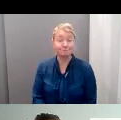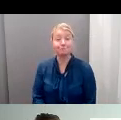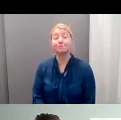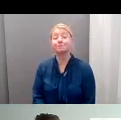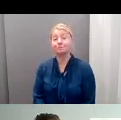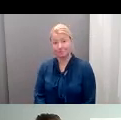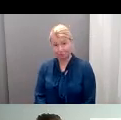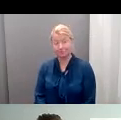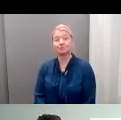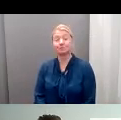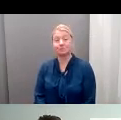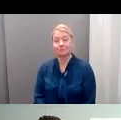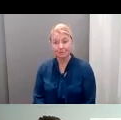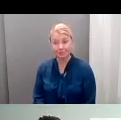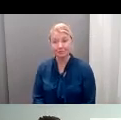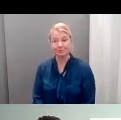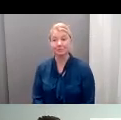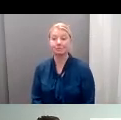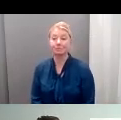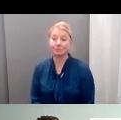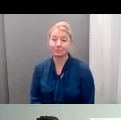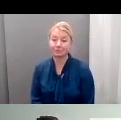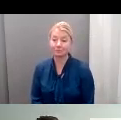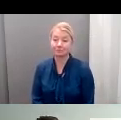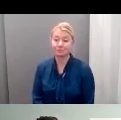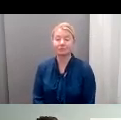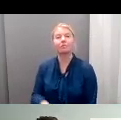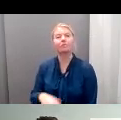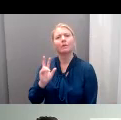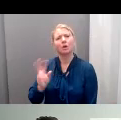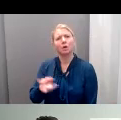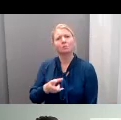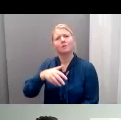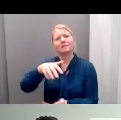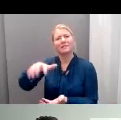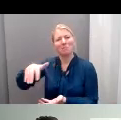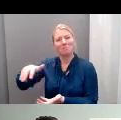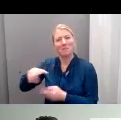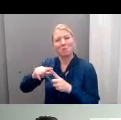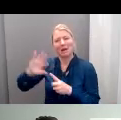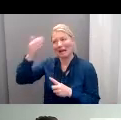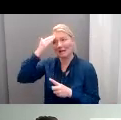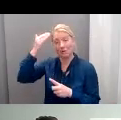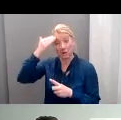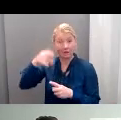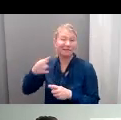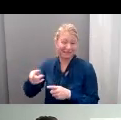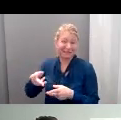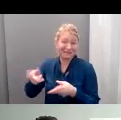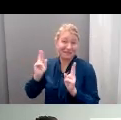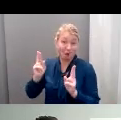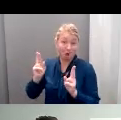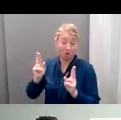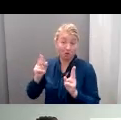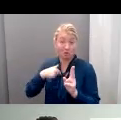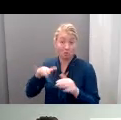Och sen har vi också gjort erfarenhetsinsamlingar där vi har hittat de här citaten då från personer